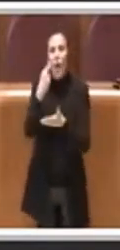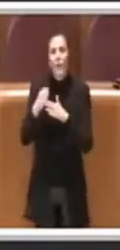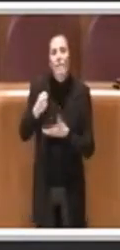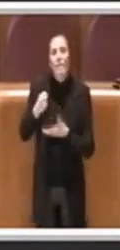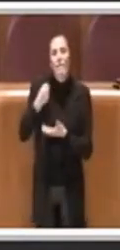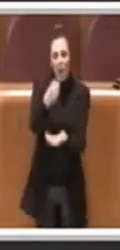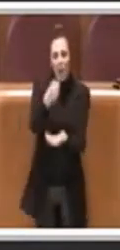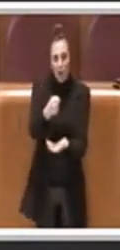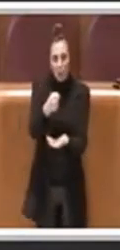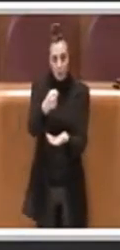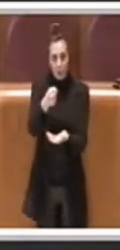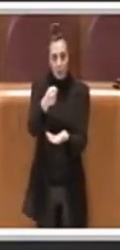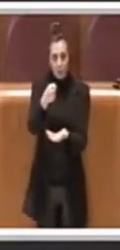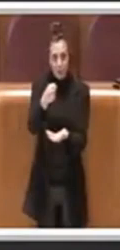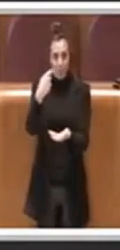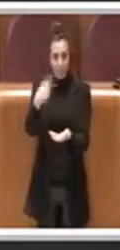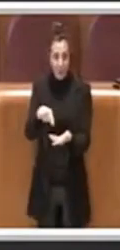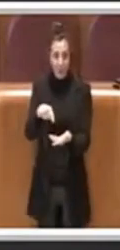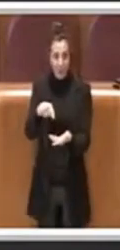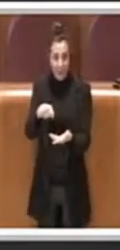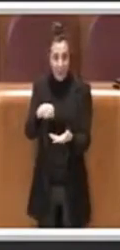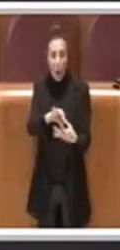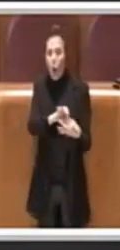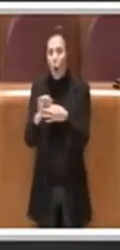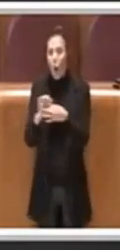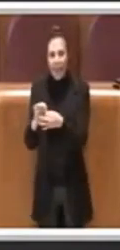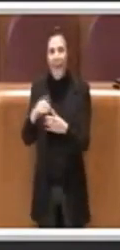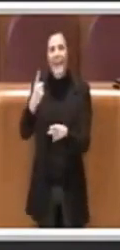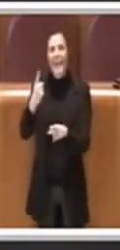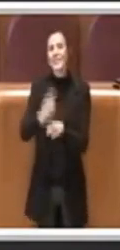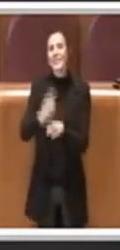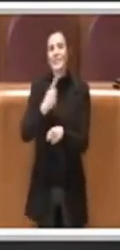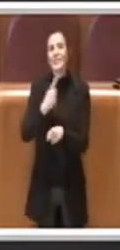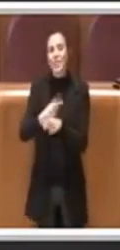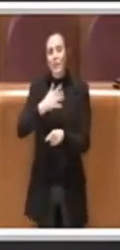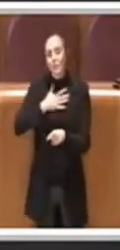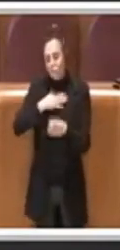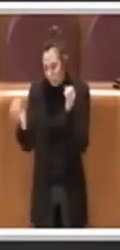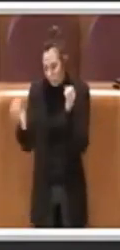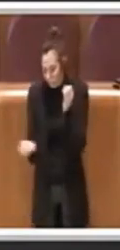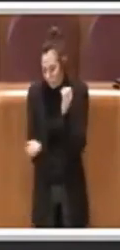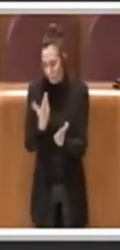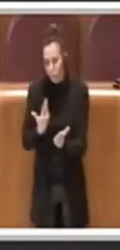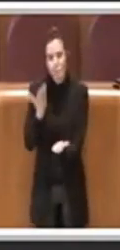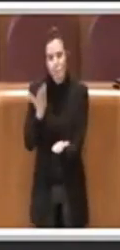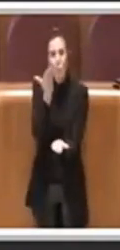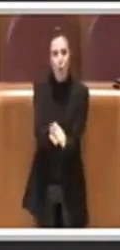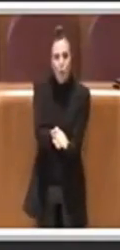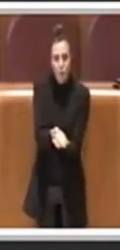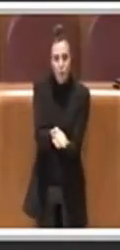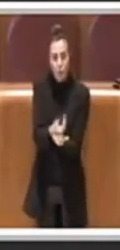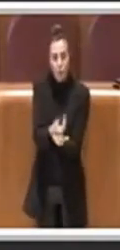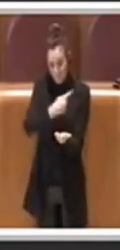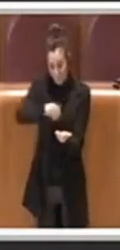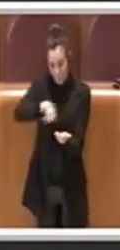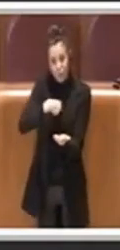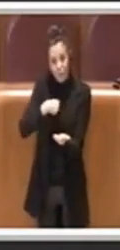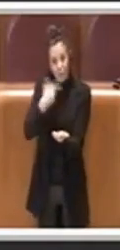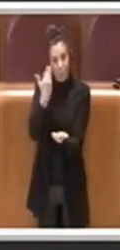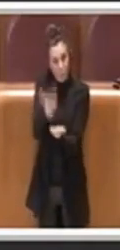e da questo che è nata l'esigenza di questa mozione quindi con la mozione noi chiediamo chiediamo che in queste